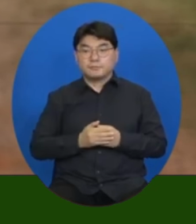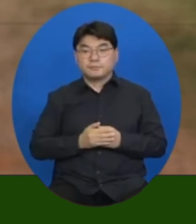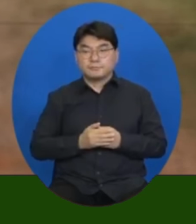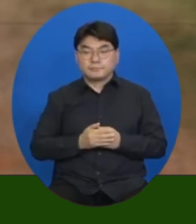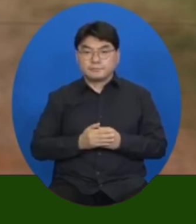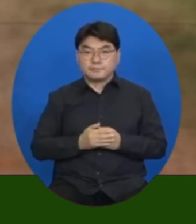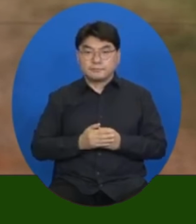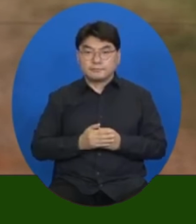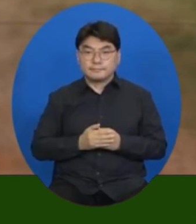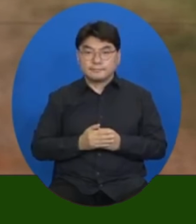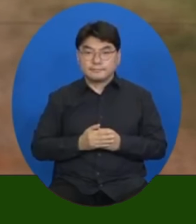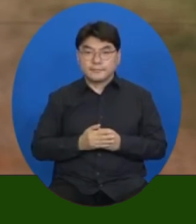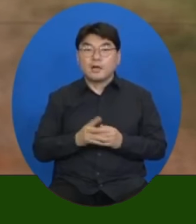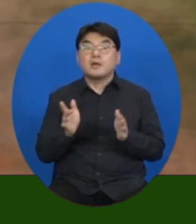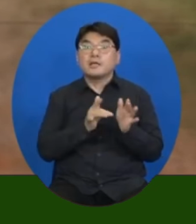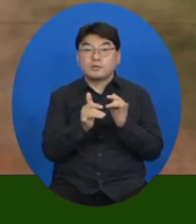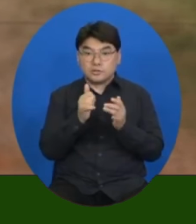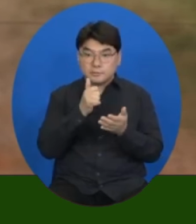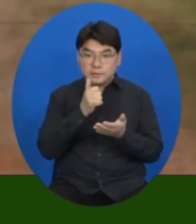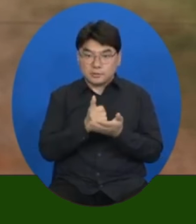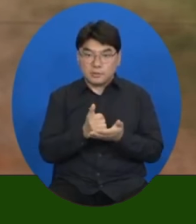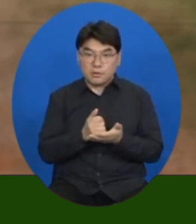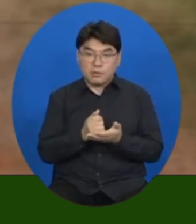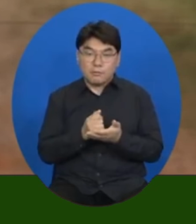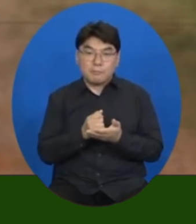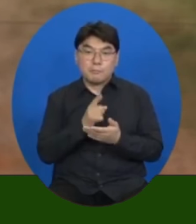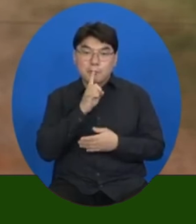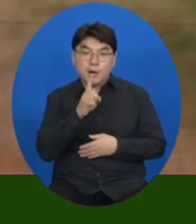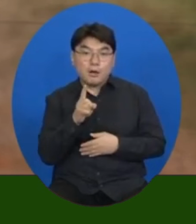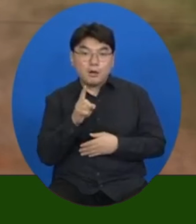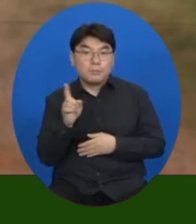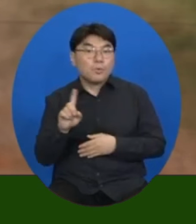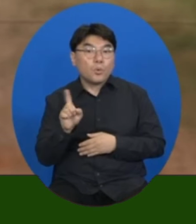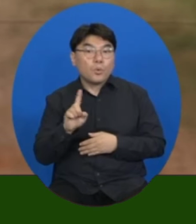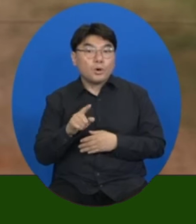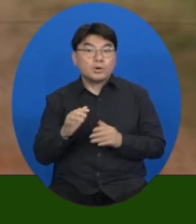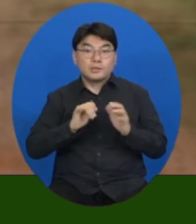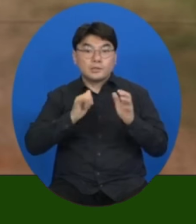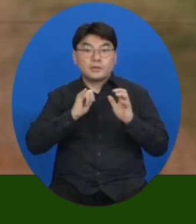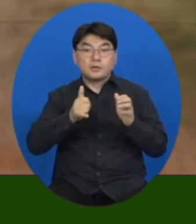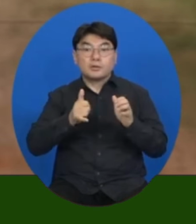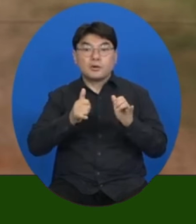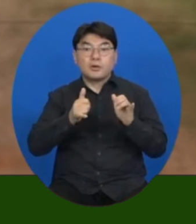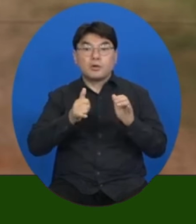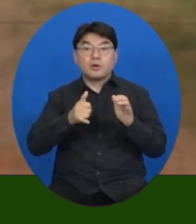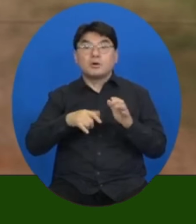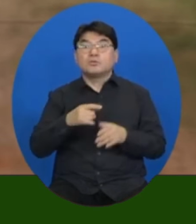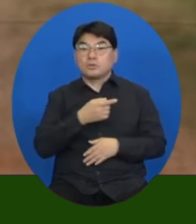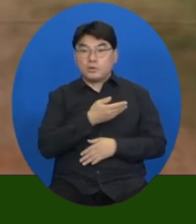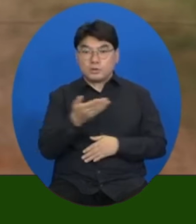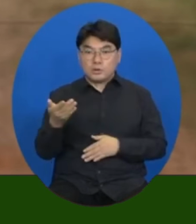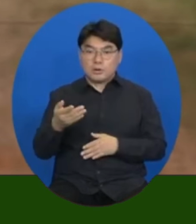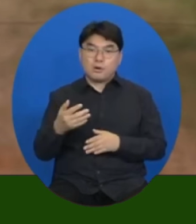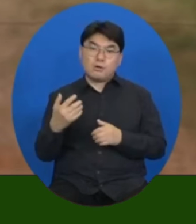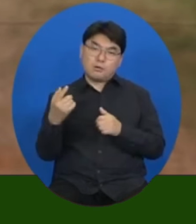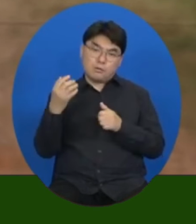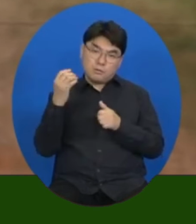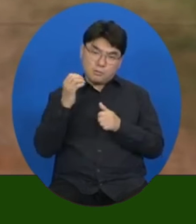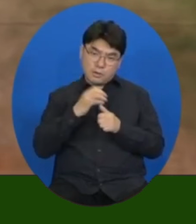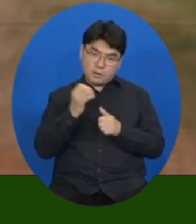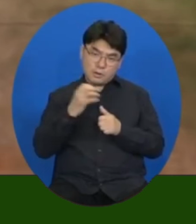되는 거예요 그데 예수님께서 뭐라고 하셨냐면 세상에서는 너희가 환난을 당할